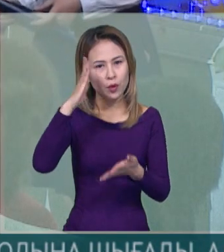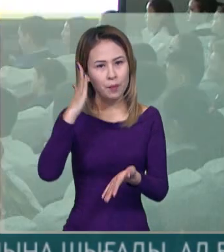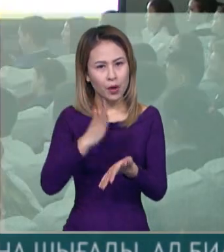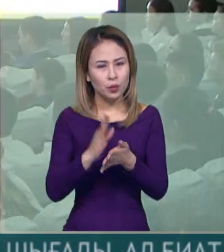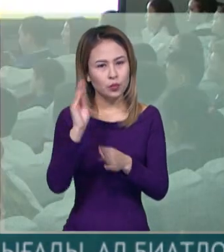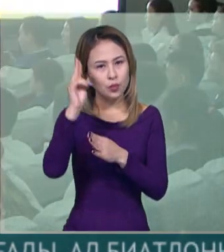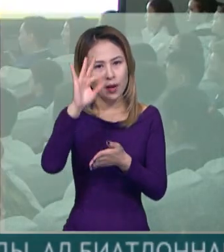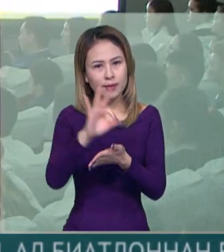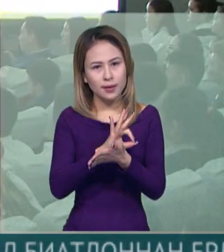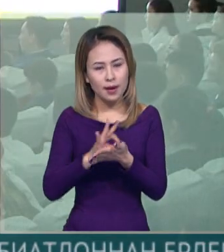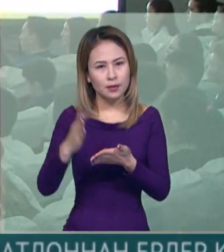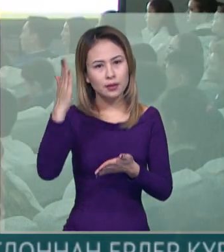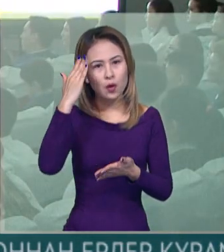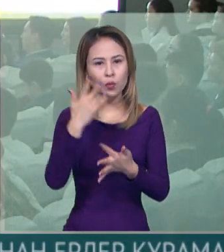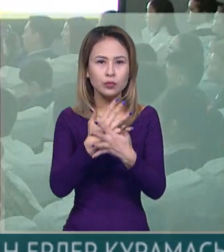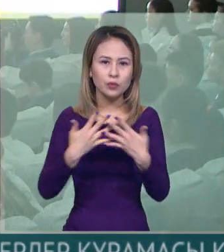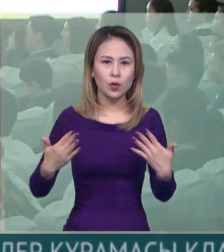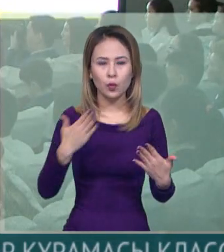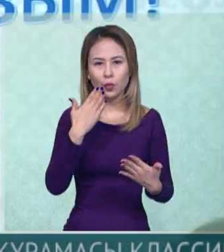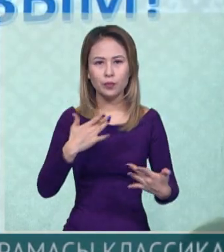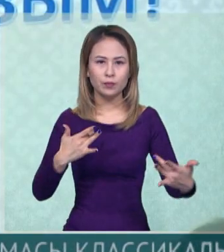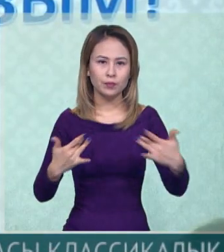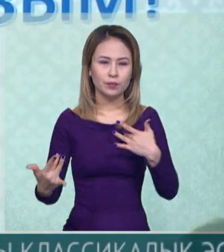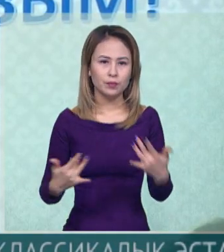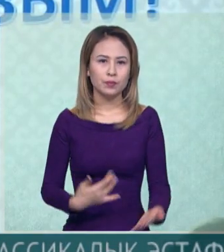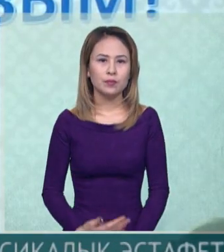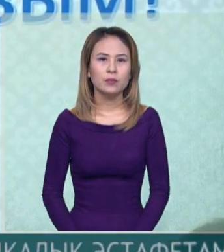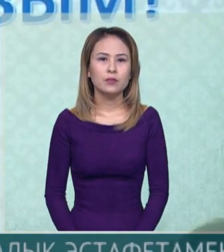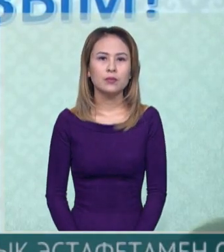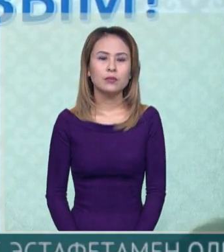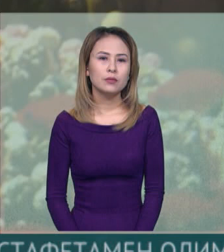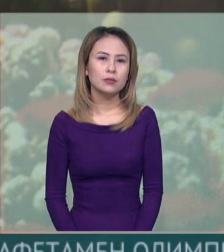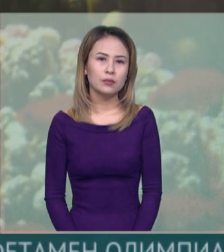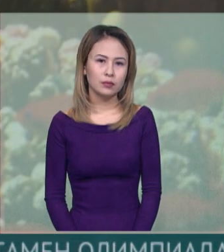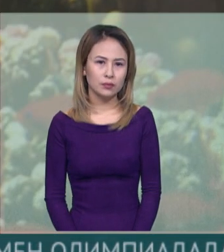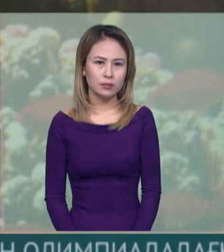бар. Олар оқуда озат, дарынды, өнерлі және отансүйгіш өрендер.